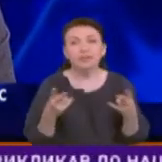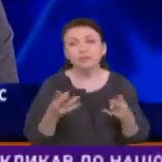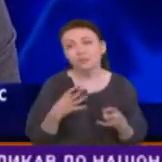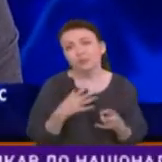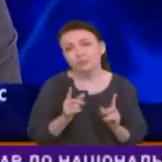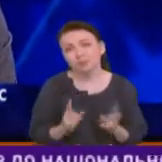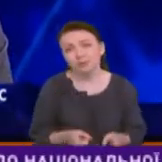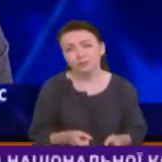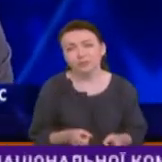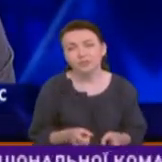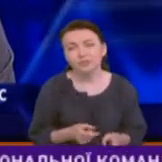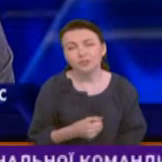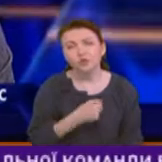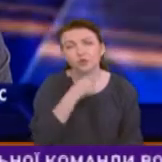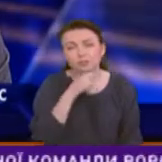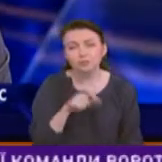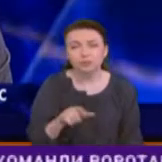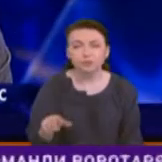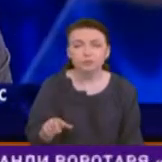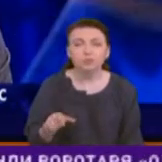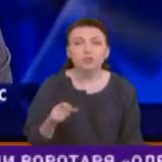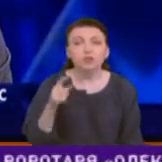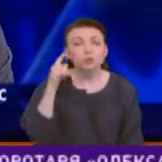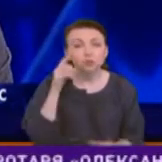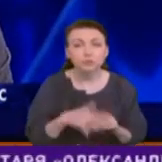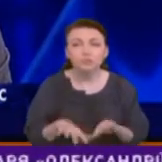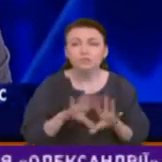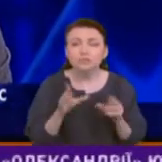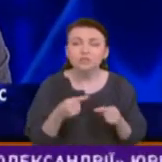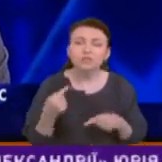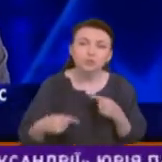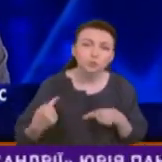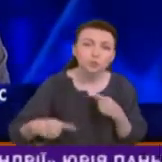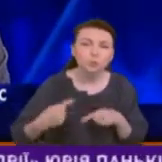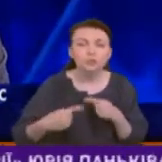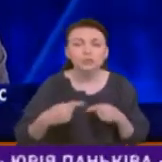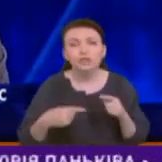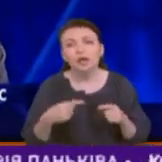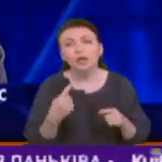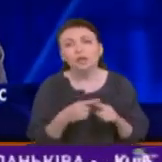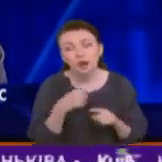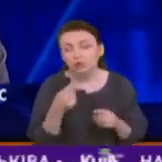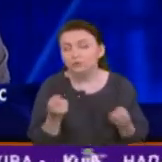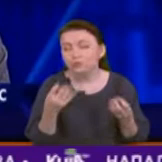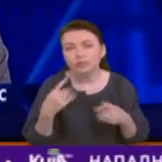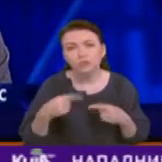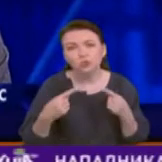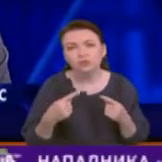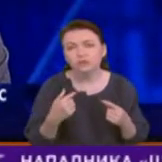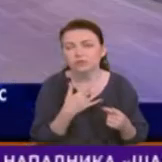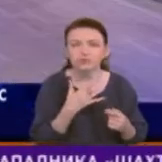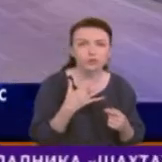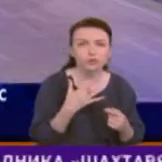ну, дорослими людьми. Розуміти, що всі ці дискусії, а все-таки я наполягаю на тому, що це дискусія на високих тонах,